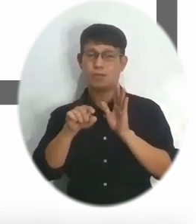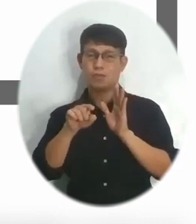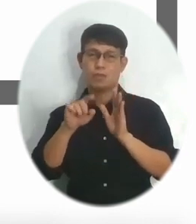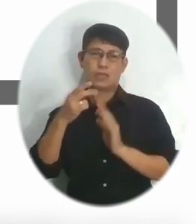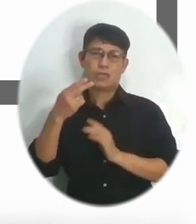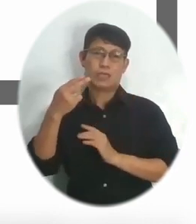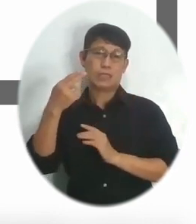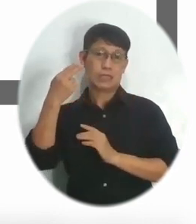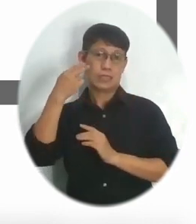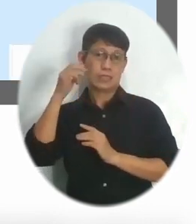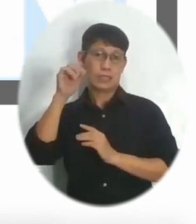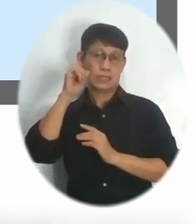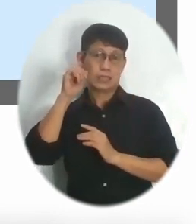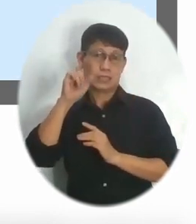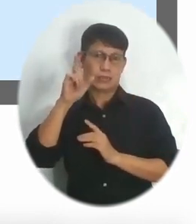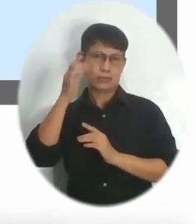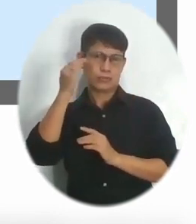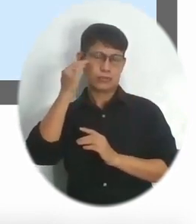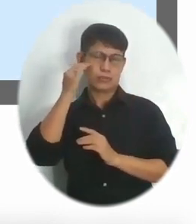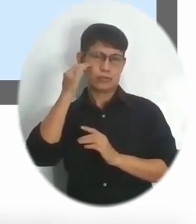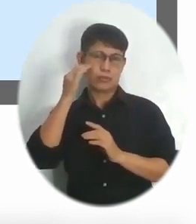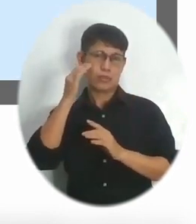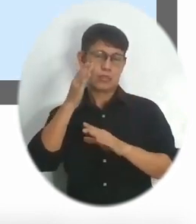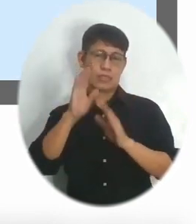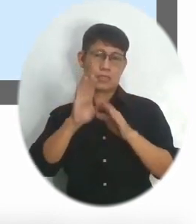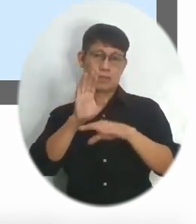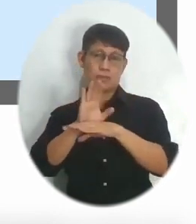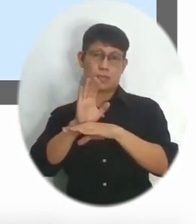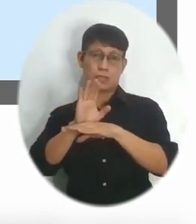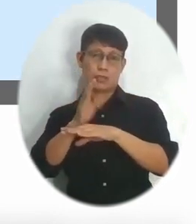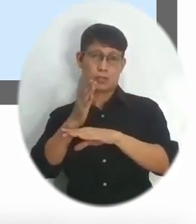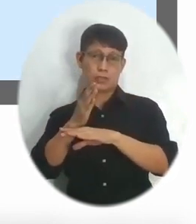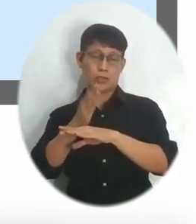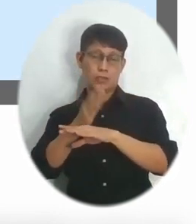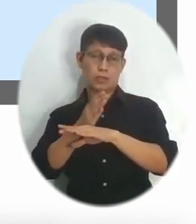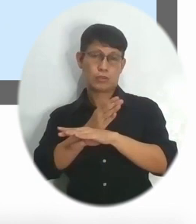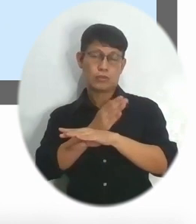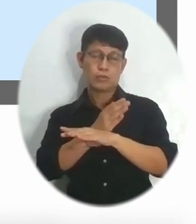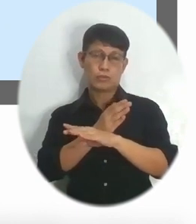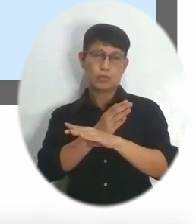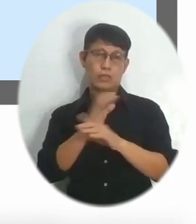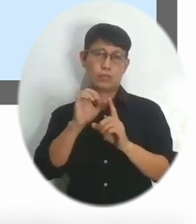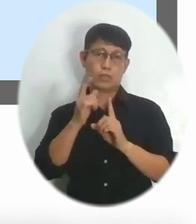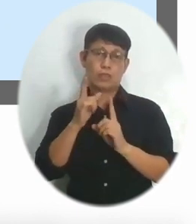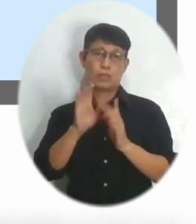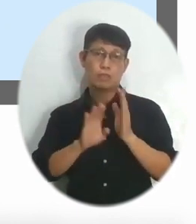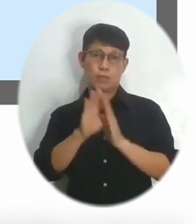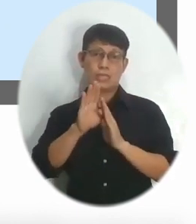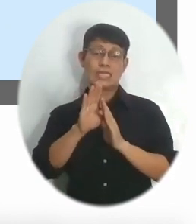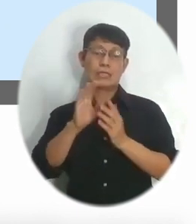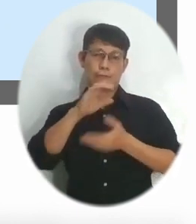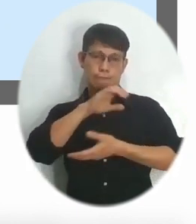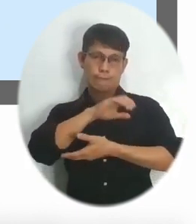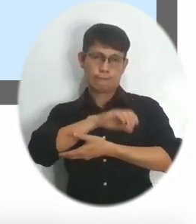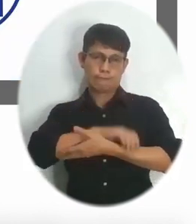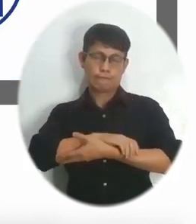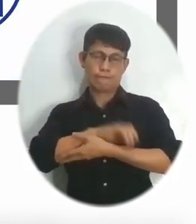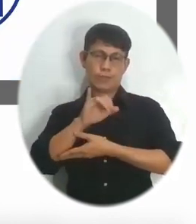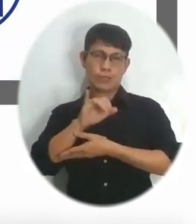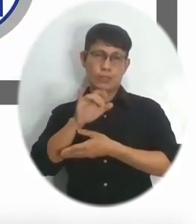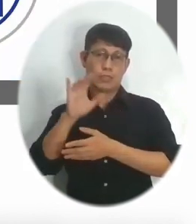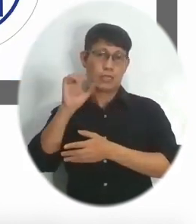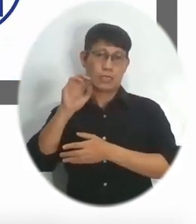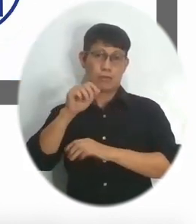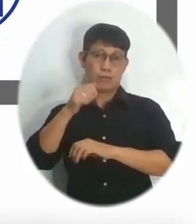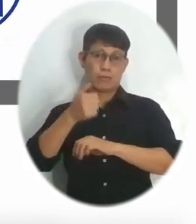founder, Henry C. Sr., recognizes that business growth and social development go hand in hand.